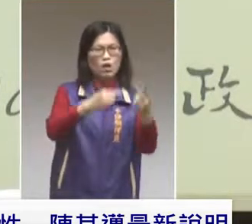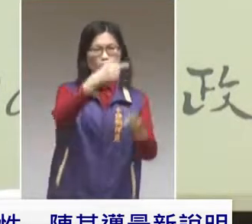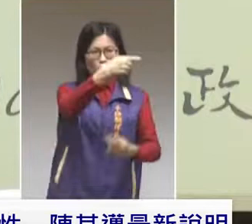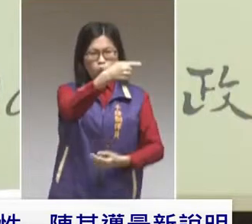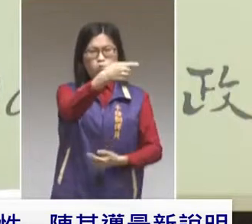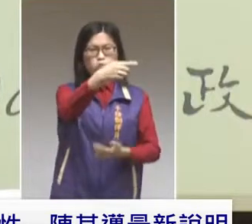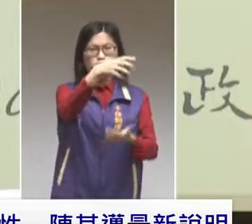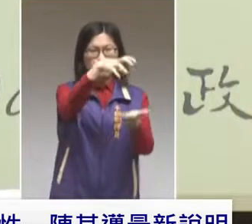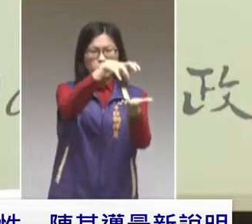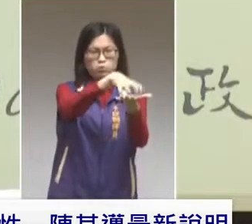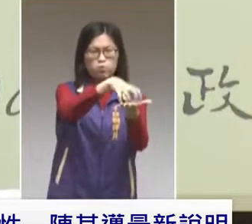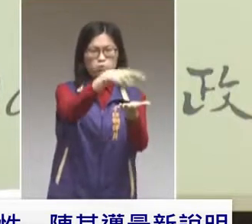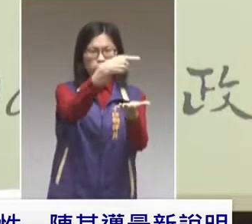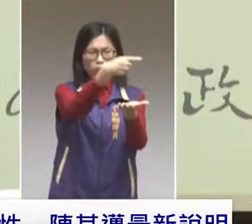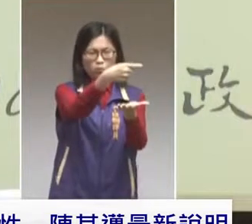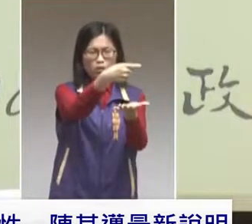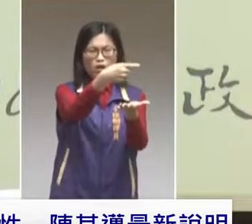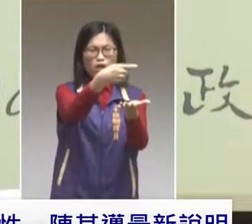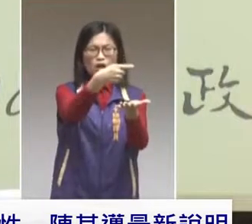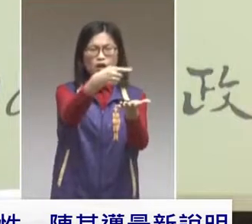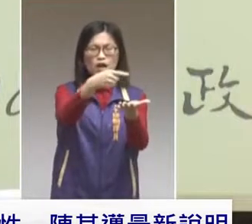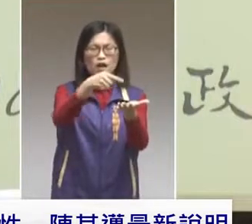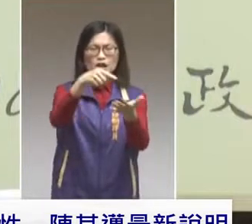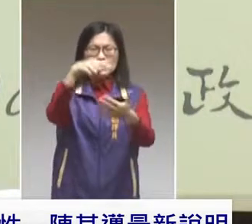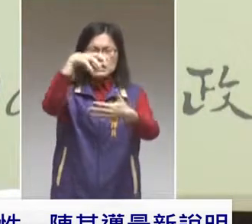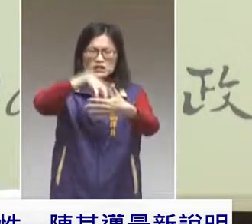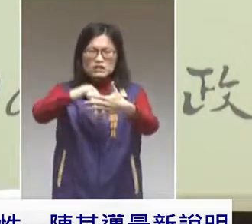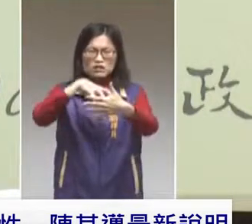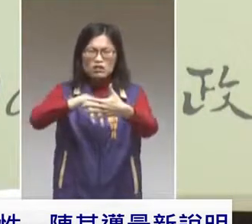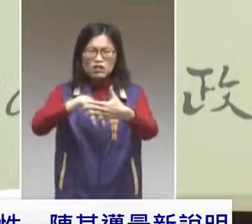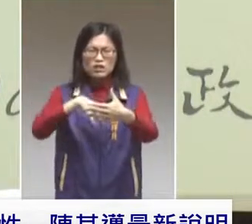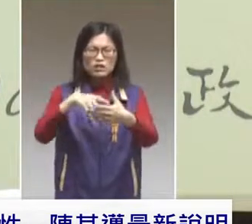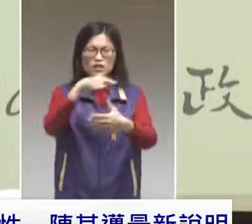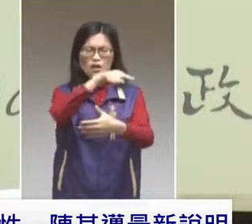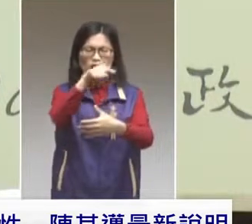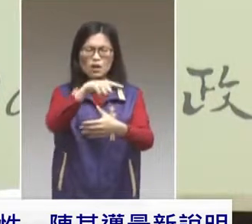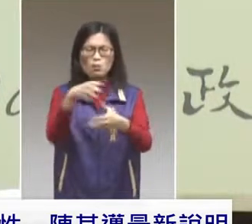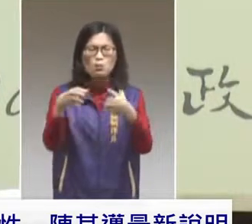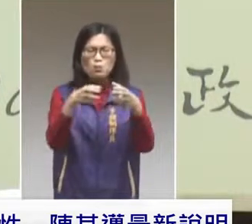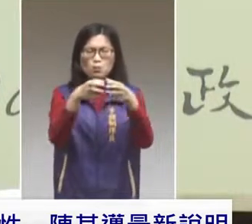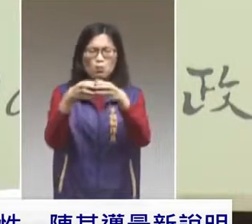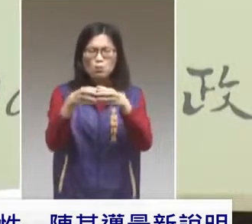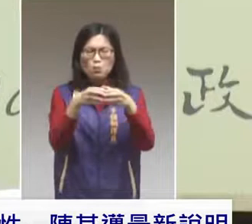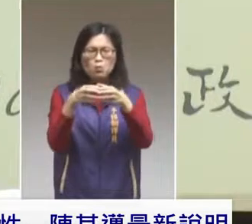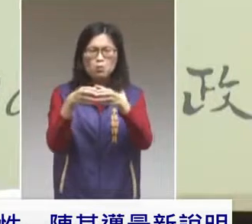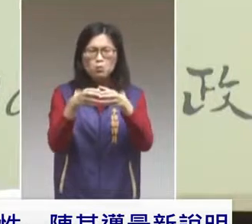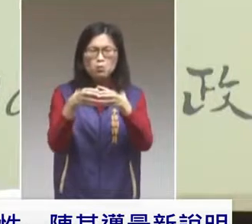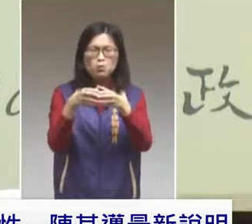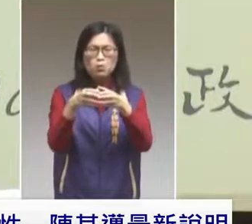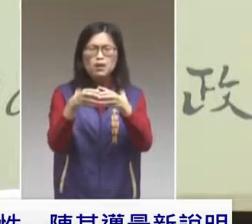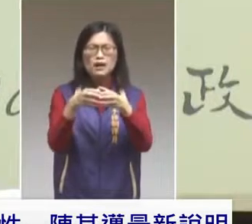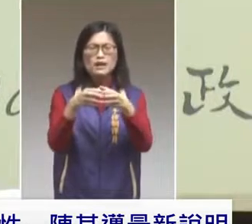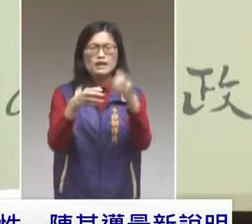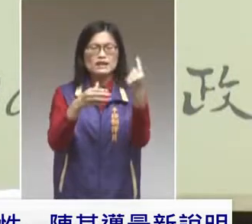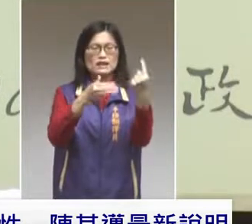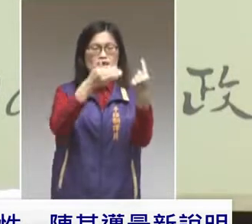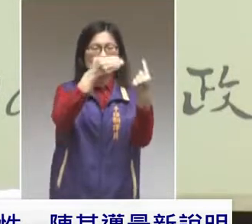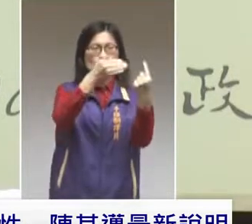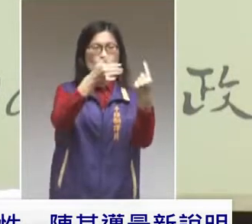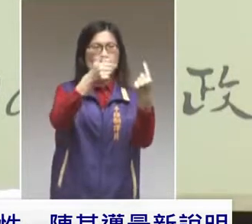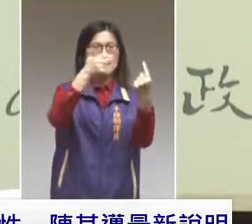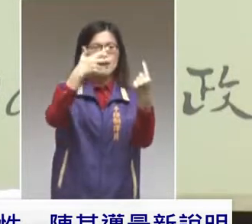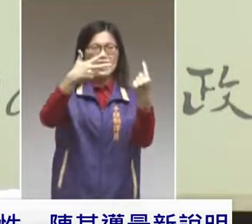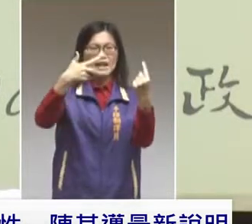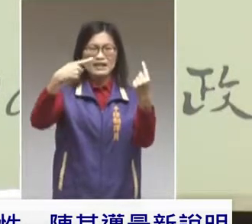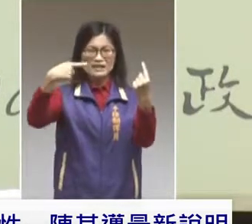诊啊，2位是阴性。那这其中在这个该聚会的